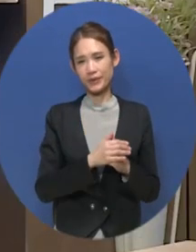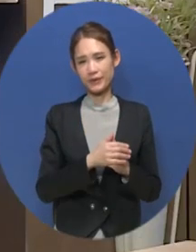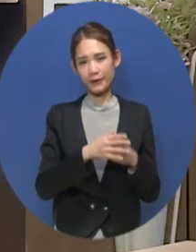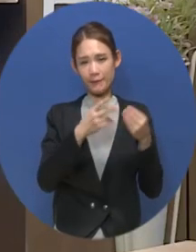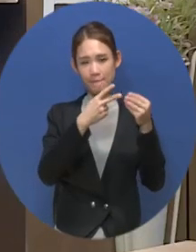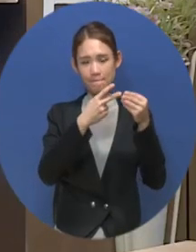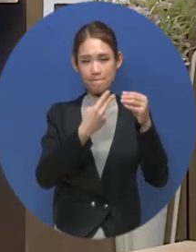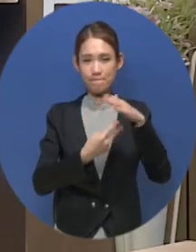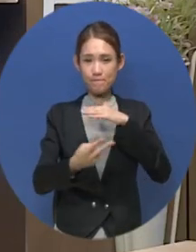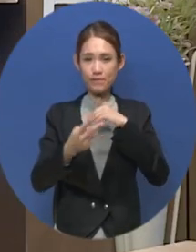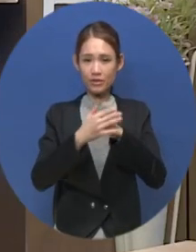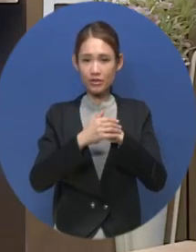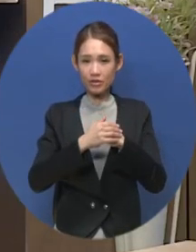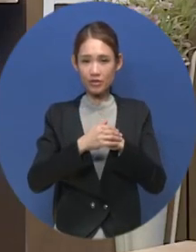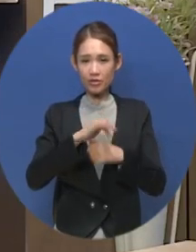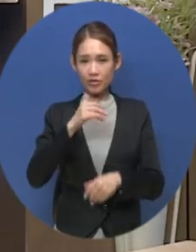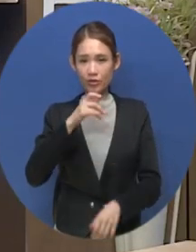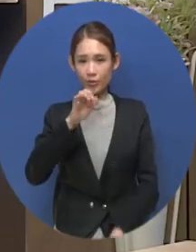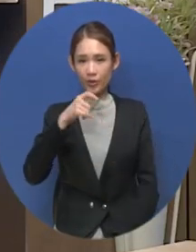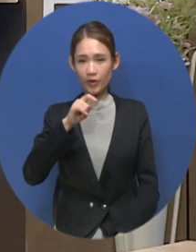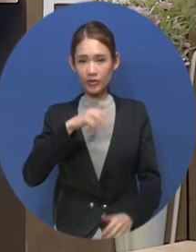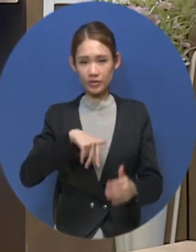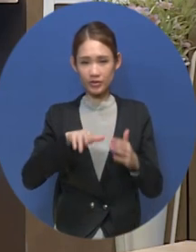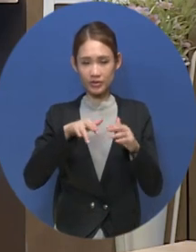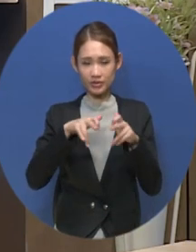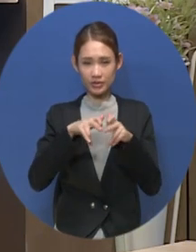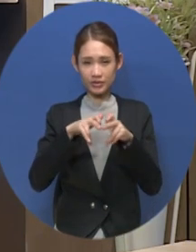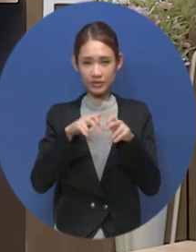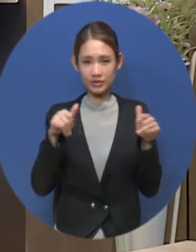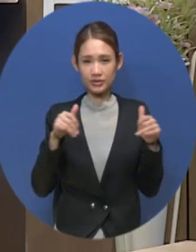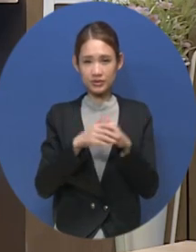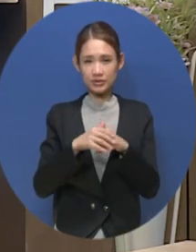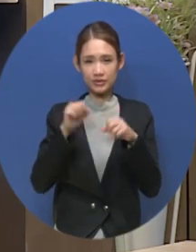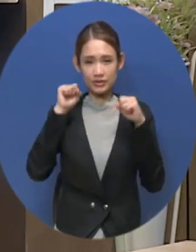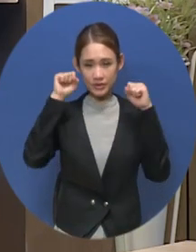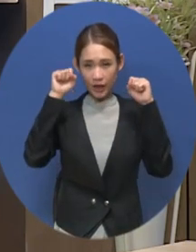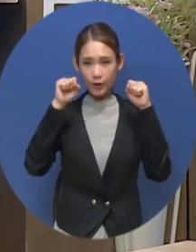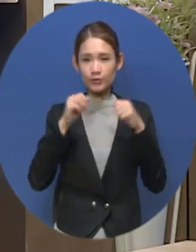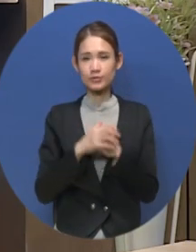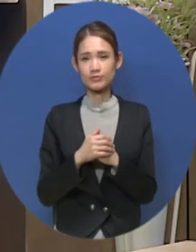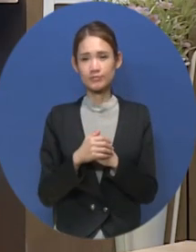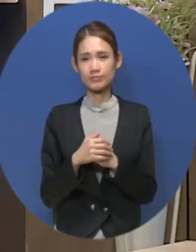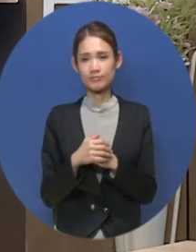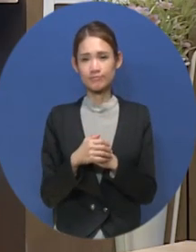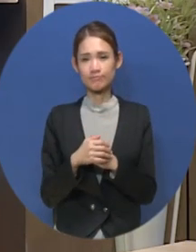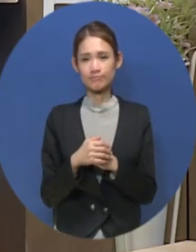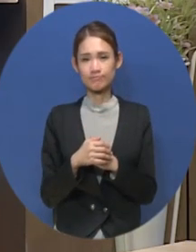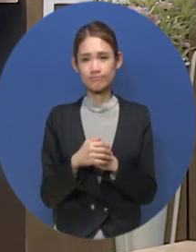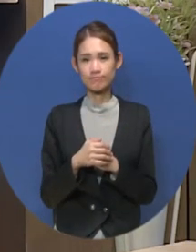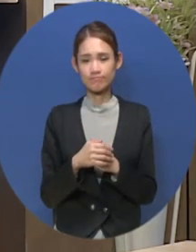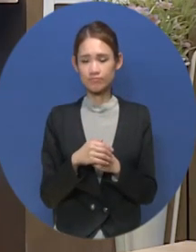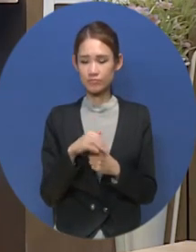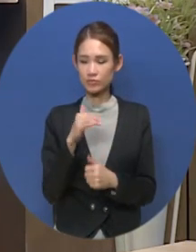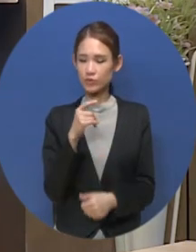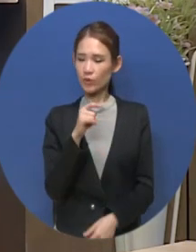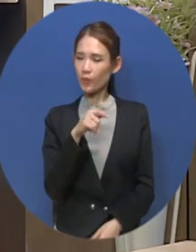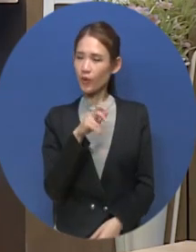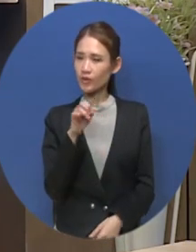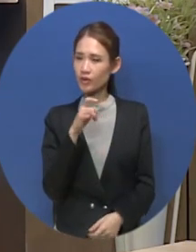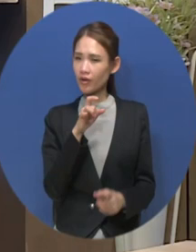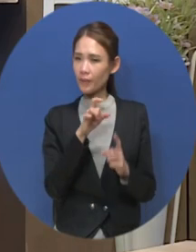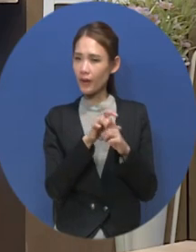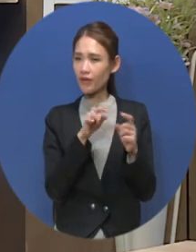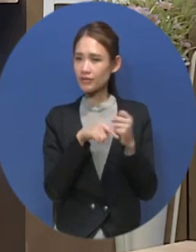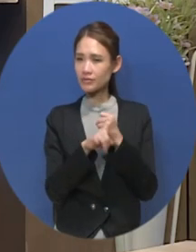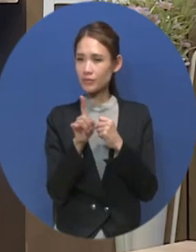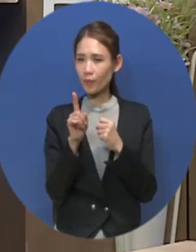번째 비전으로는 또 공명정대한 장애인 체육이라고 제시를 해주셨습니다. 예, 예. 공명정대한 장애인